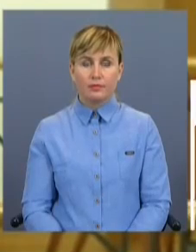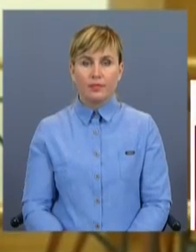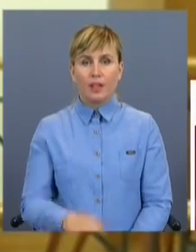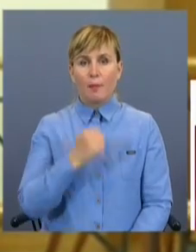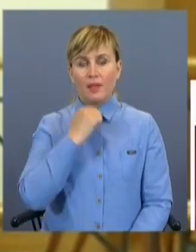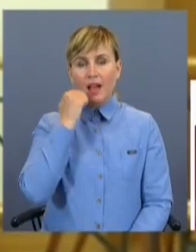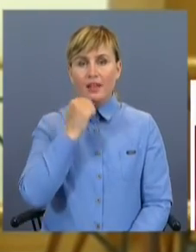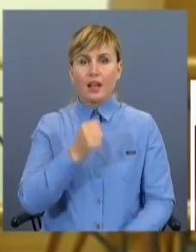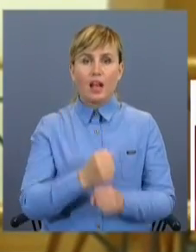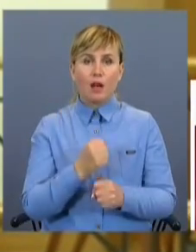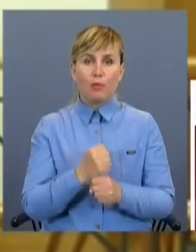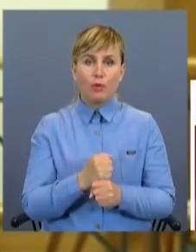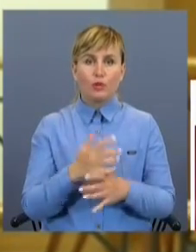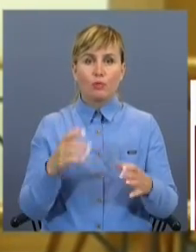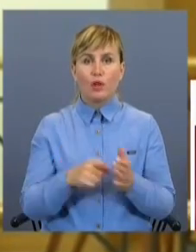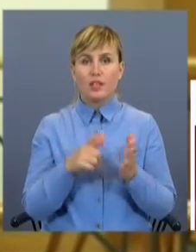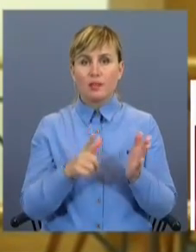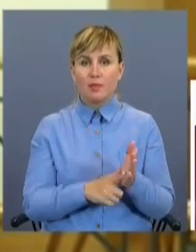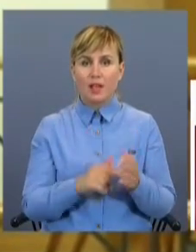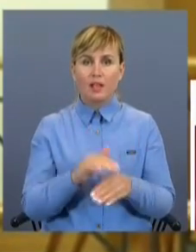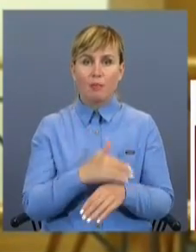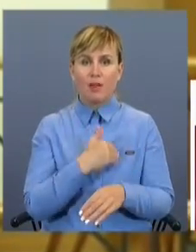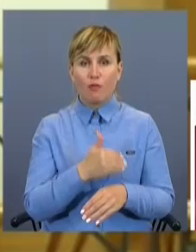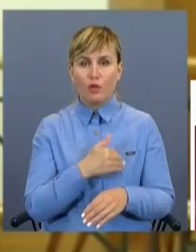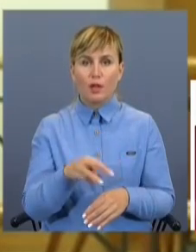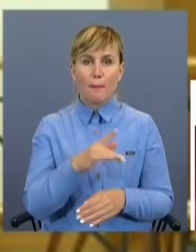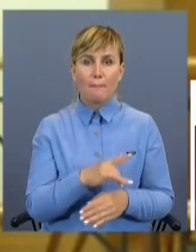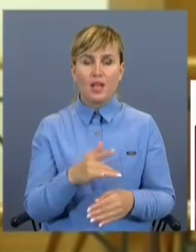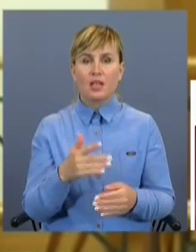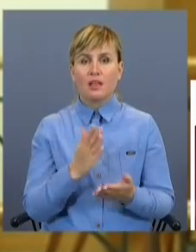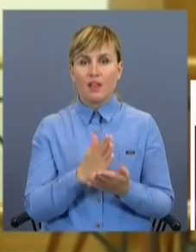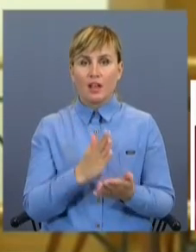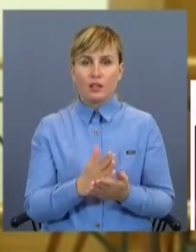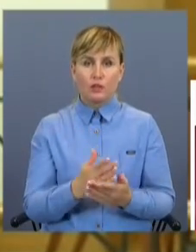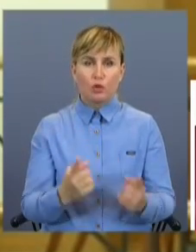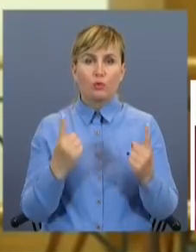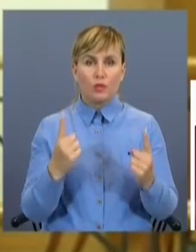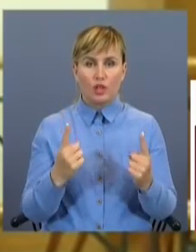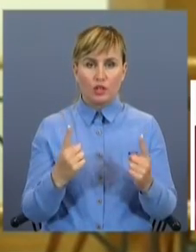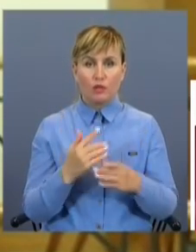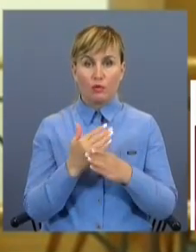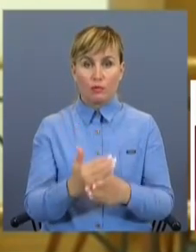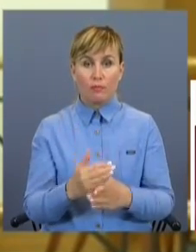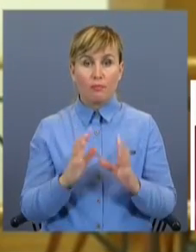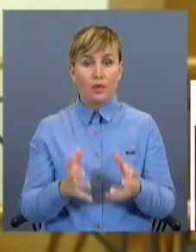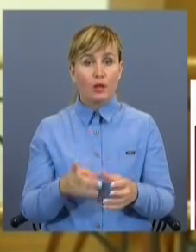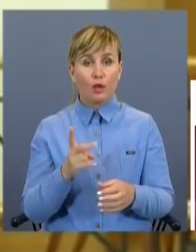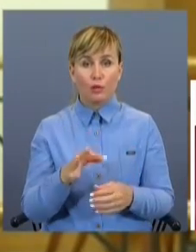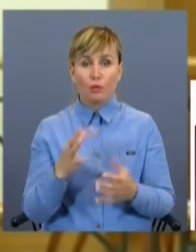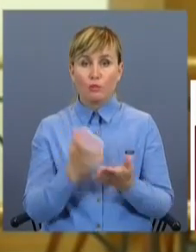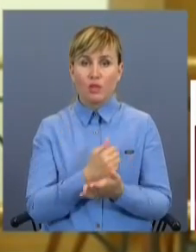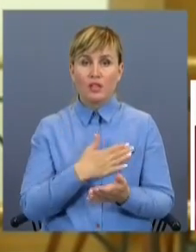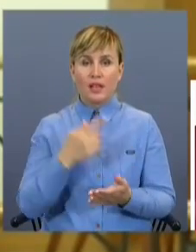Благодаря работе более 17 миллионов добровольцев мы являемся крупнейшей гуманитарной сетью в мире. Однако во многом успешность